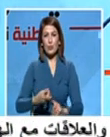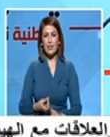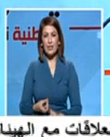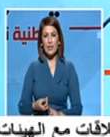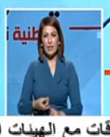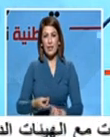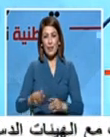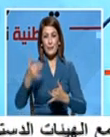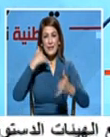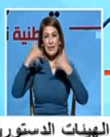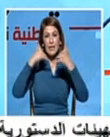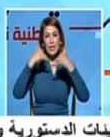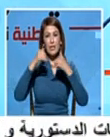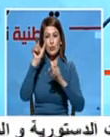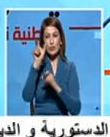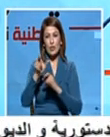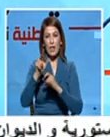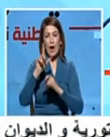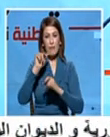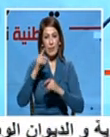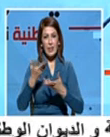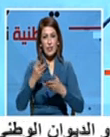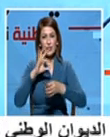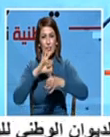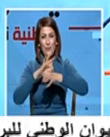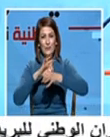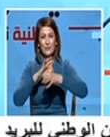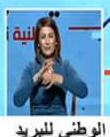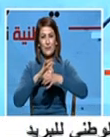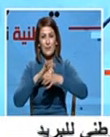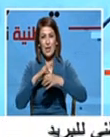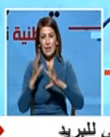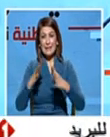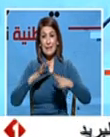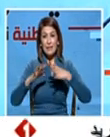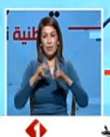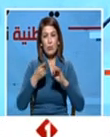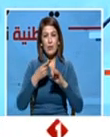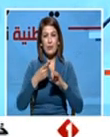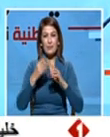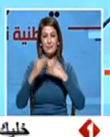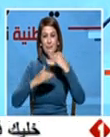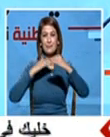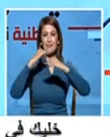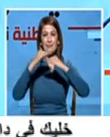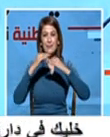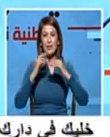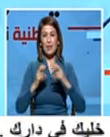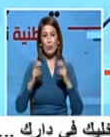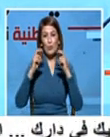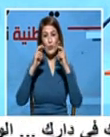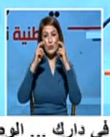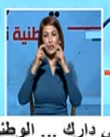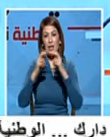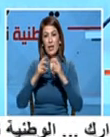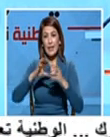التيلي كونسلتاسيون ممكن نجم نحطوا دي تيلي كونسلتاسيون، هذاك احنا شنو اللي نحاولوا، احنا نحاولوا اون اوريونت بالتليفون، لكن اذا